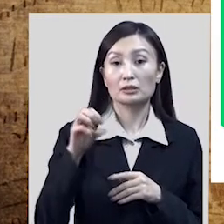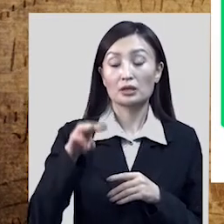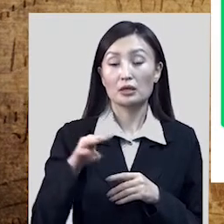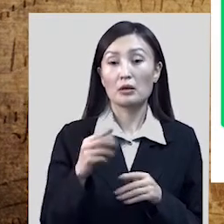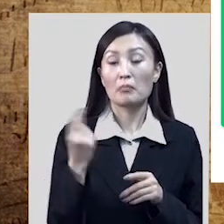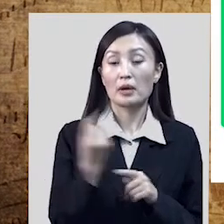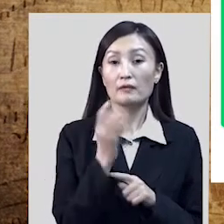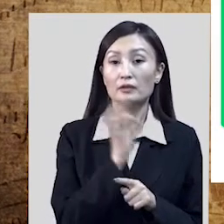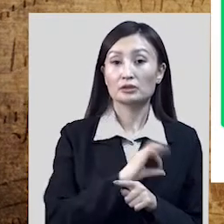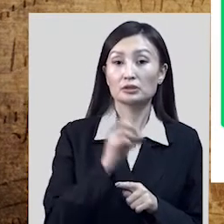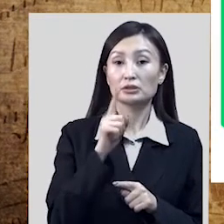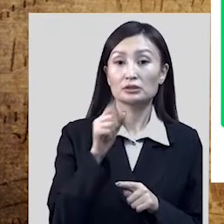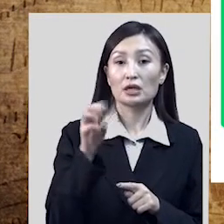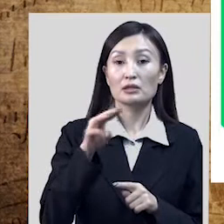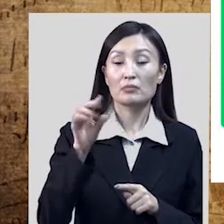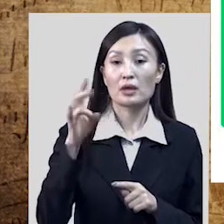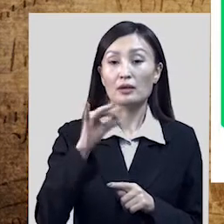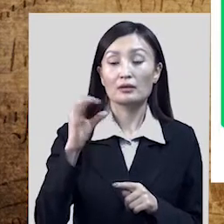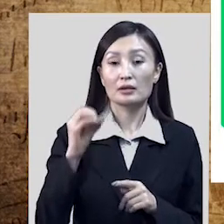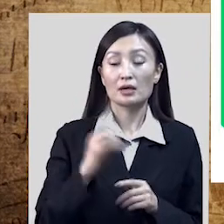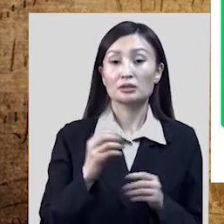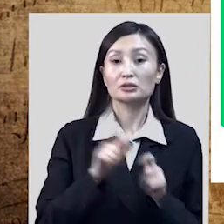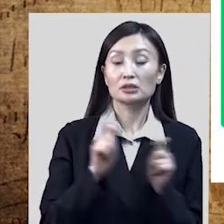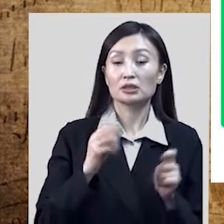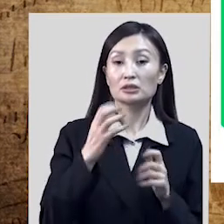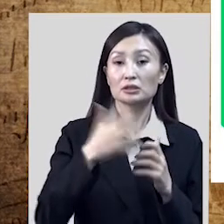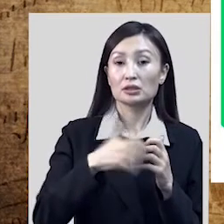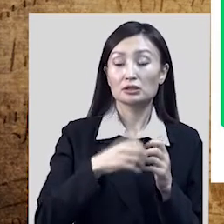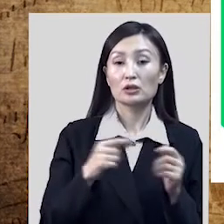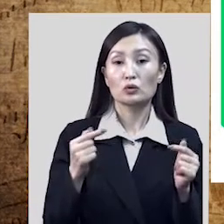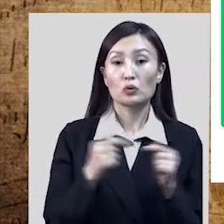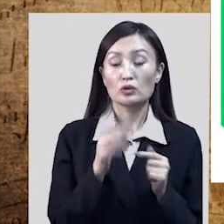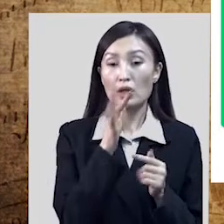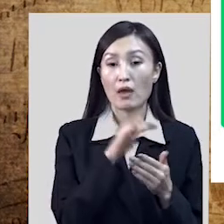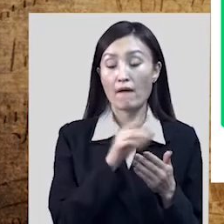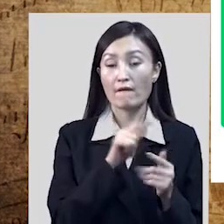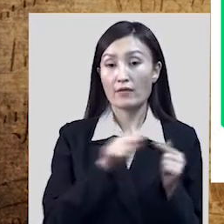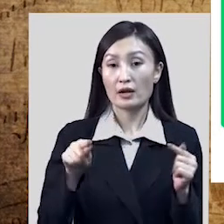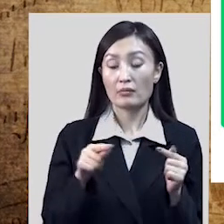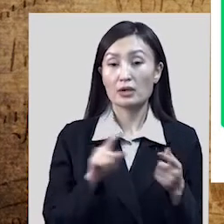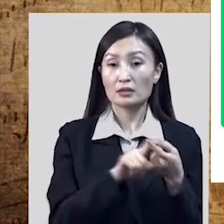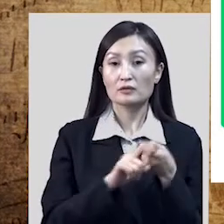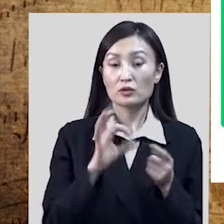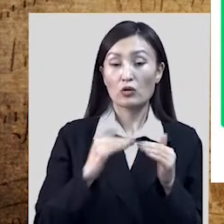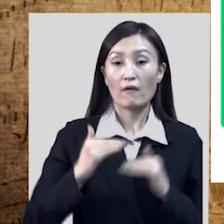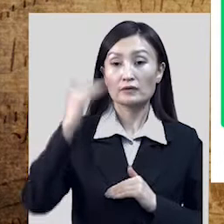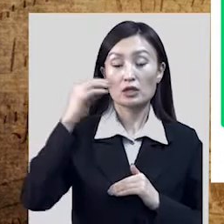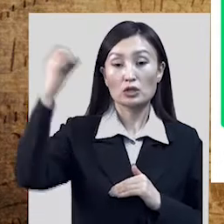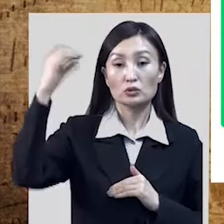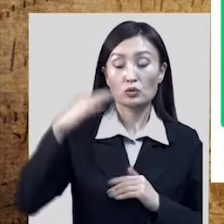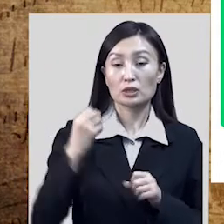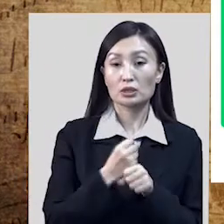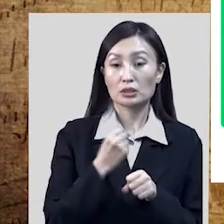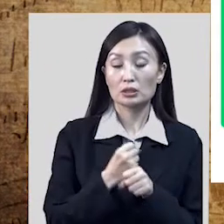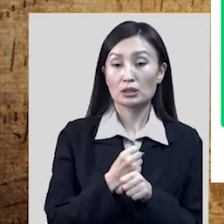использовал затмения чтобы создать средство показывающие точное время в зависимости от высоты солнца он